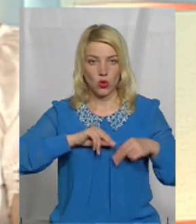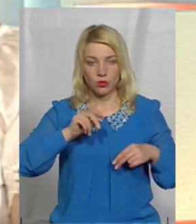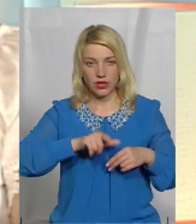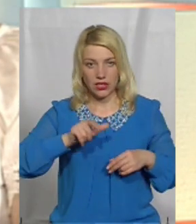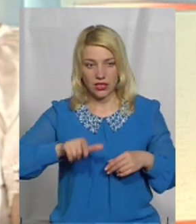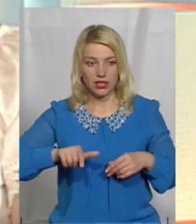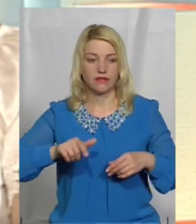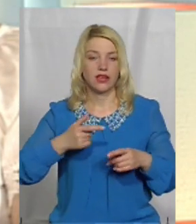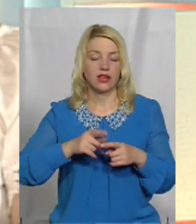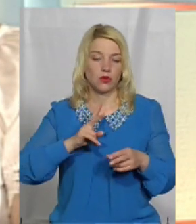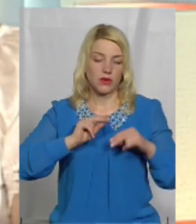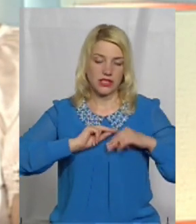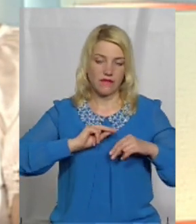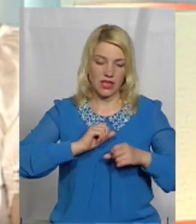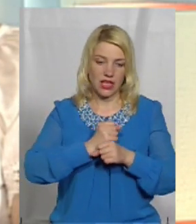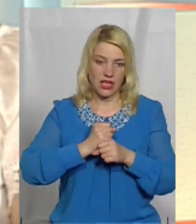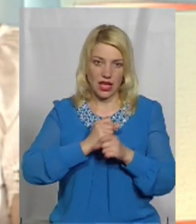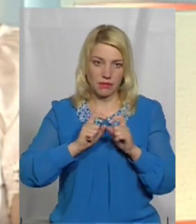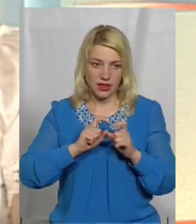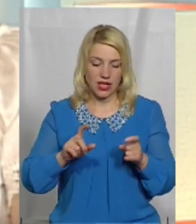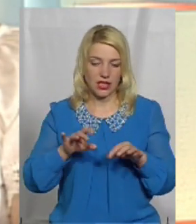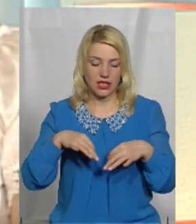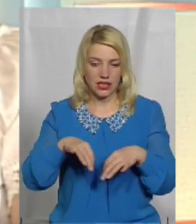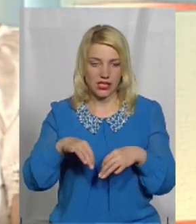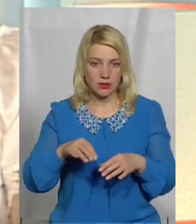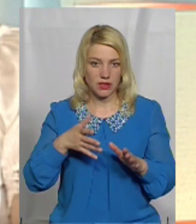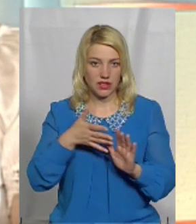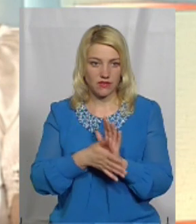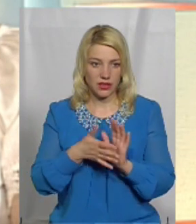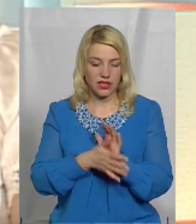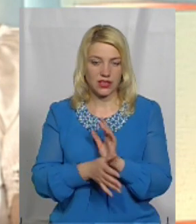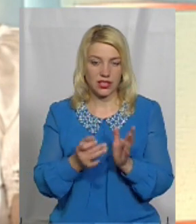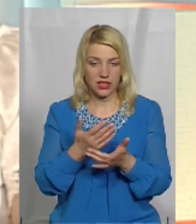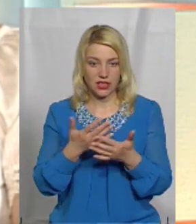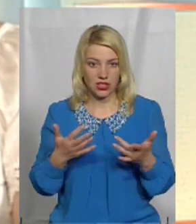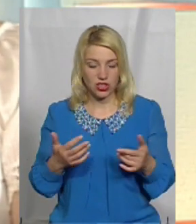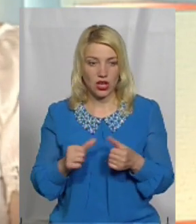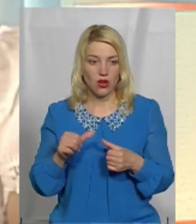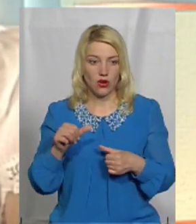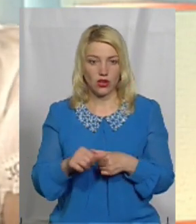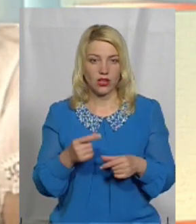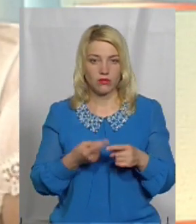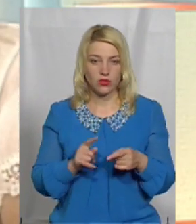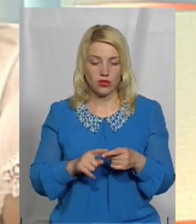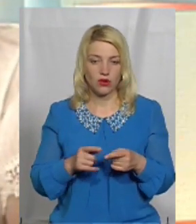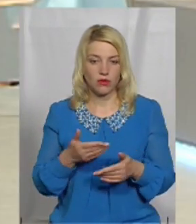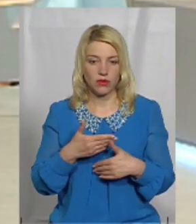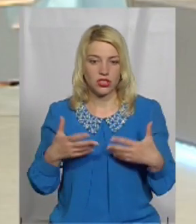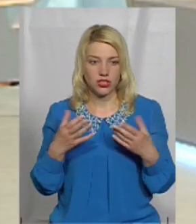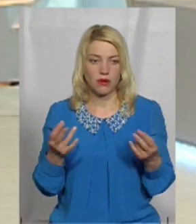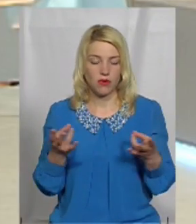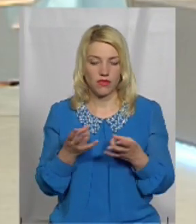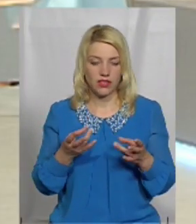робітників, працівників аптеки, і транспортні витрати, інші. Крім цього, ми ще